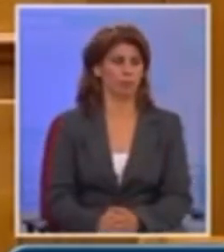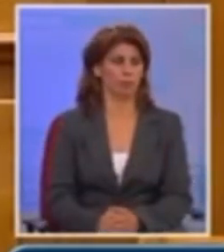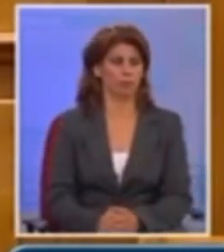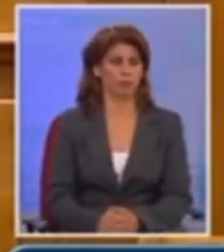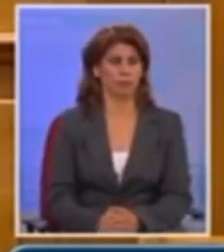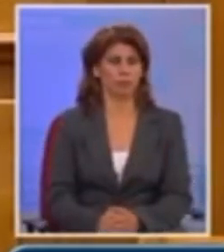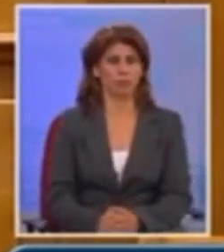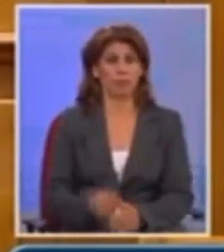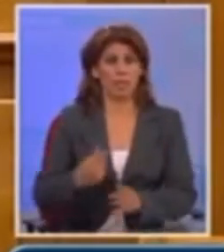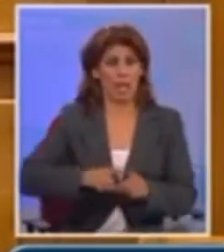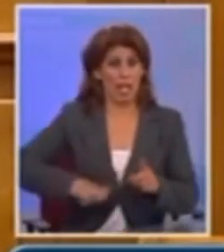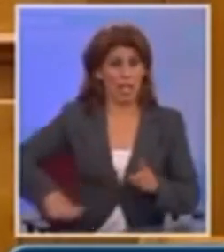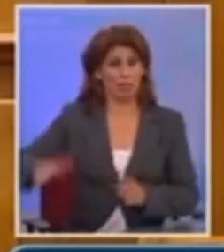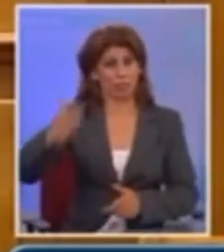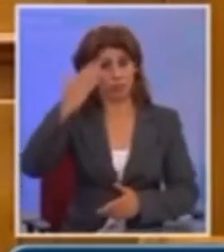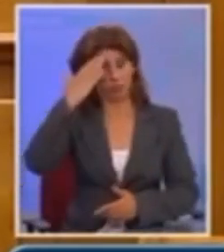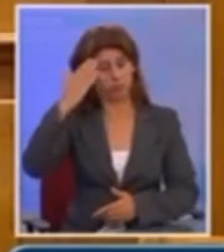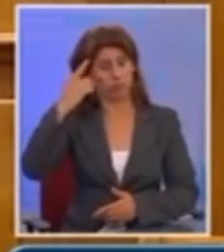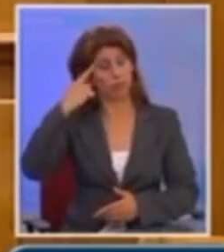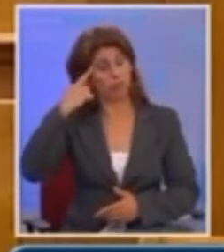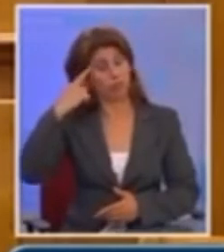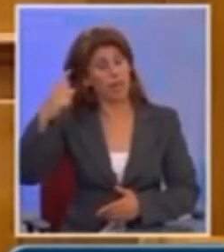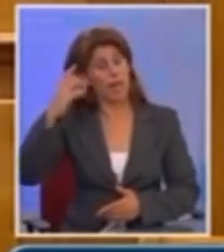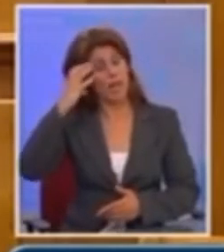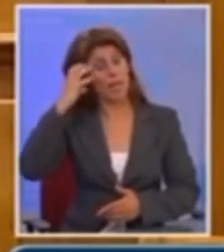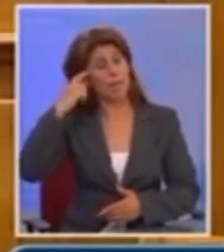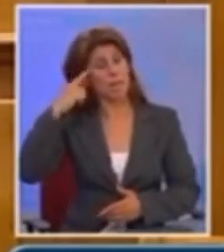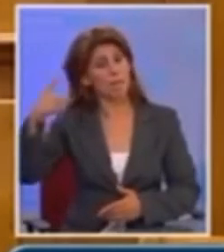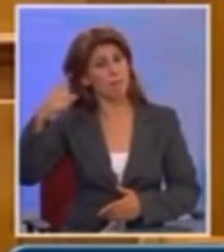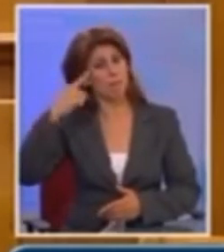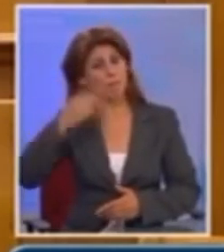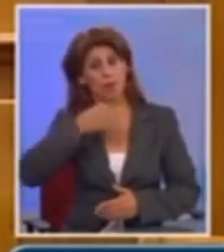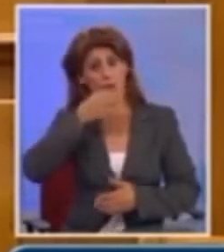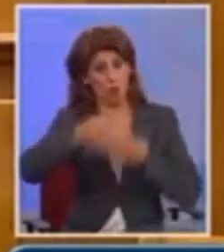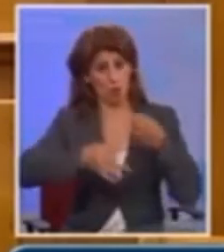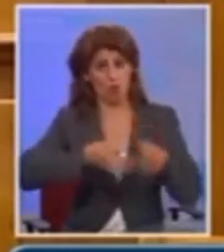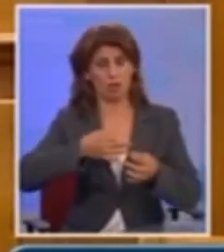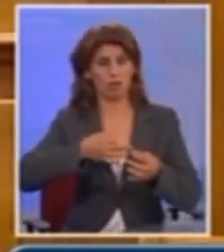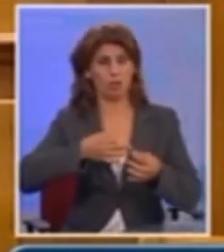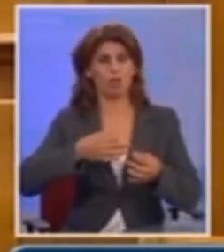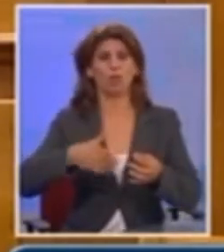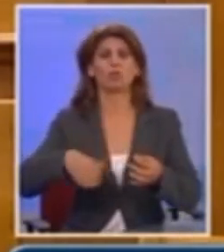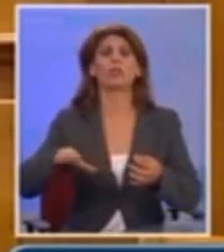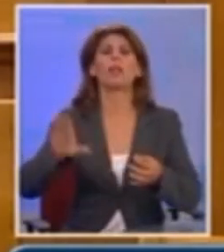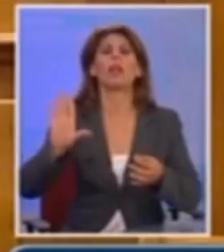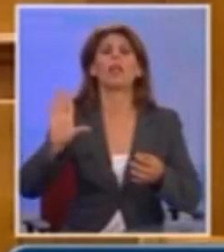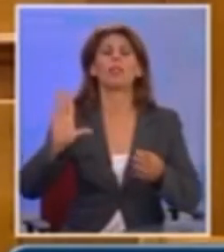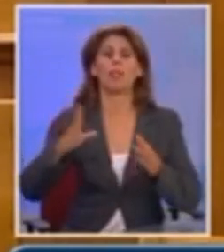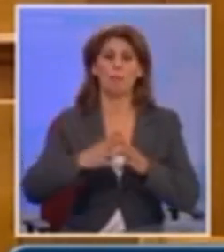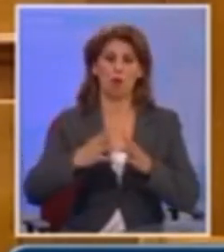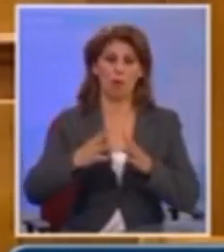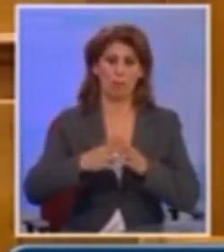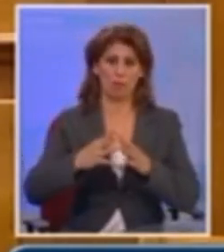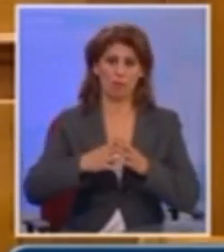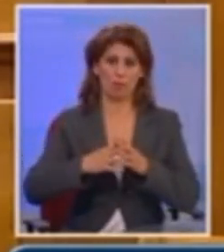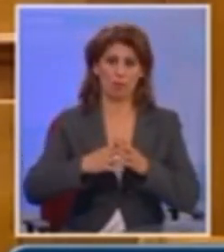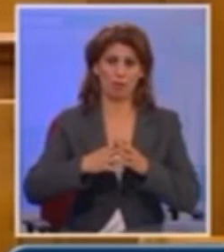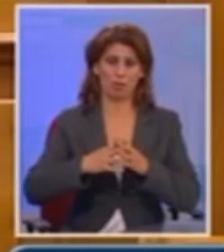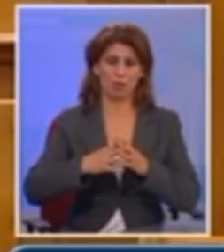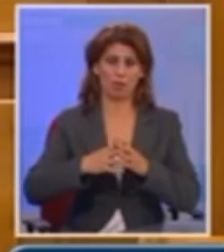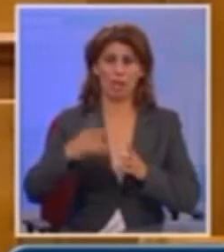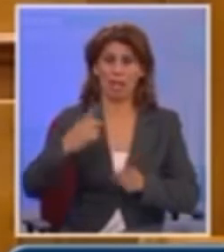Τιμήθηκε και μνημονεύεται ότι δεν πολέμησαν